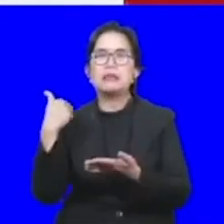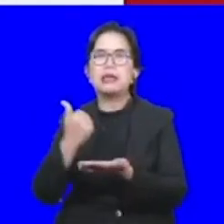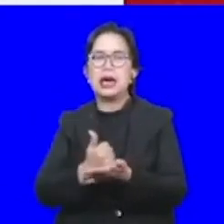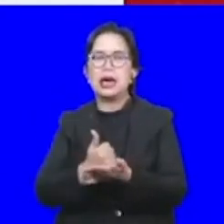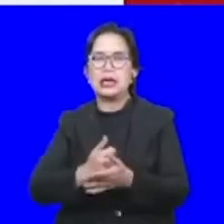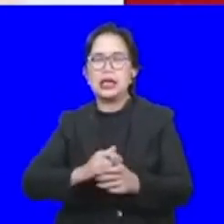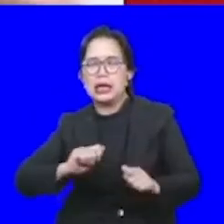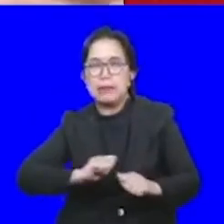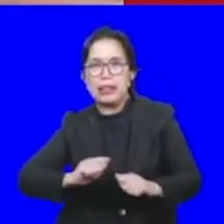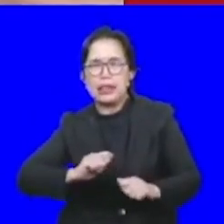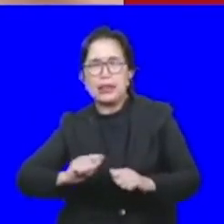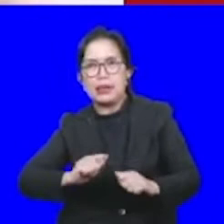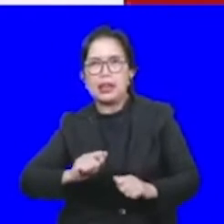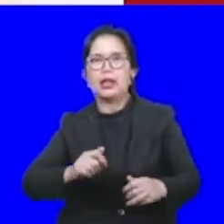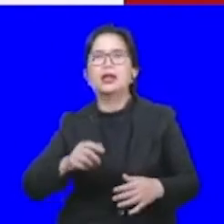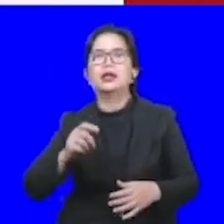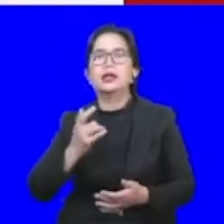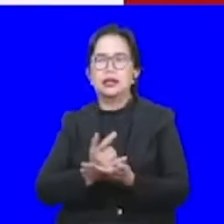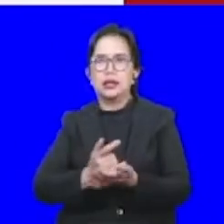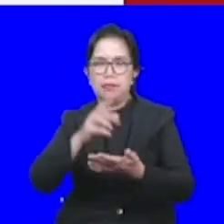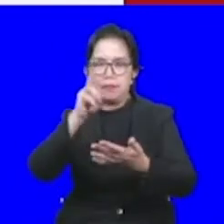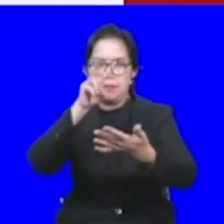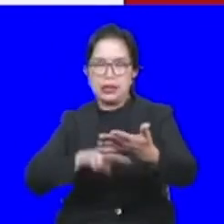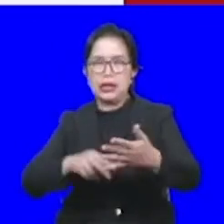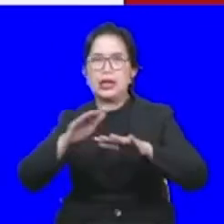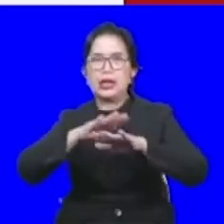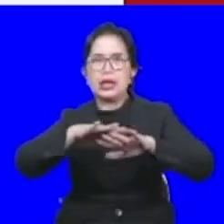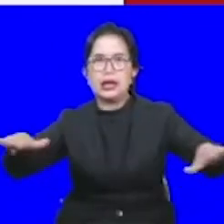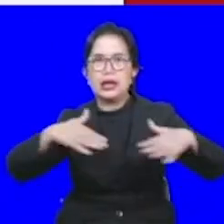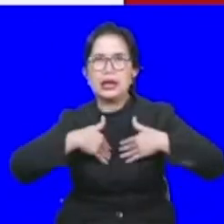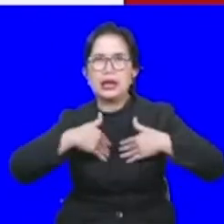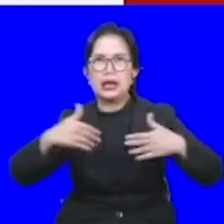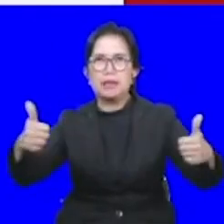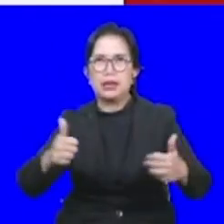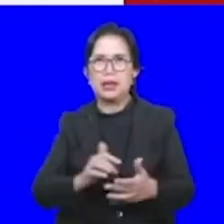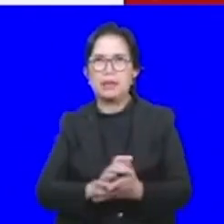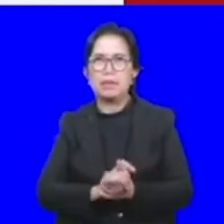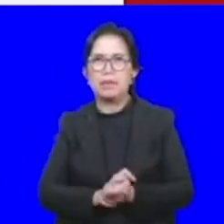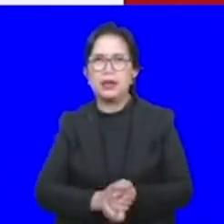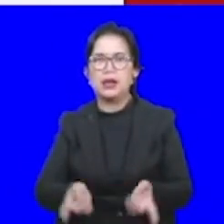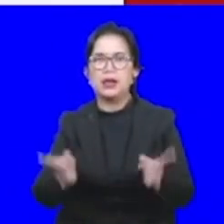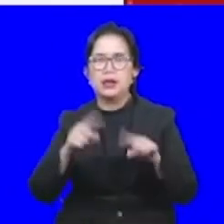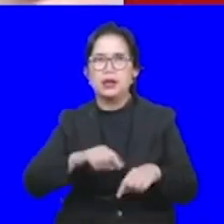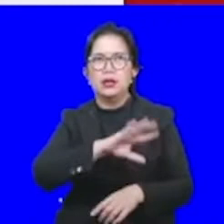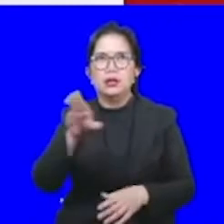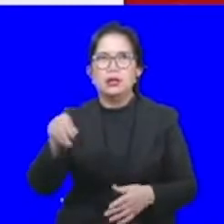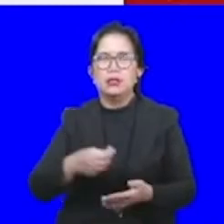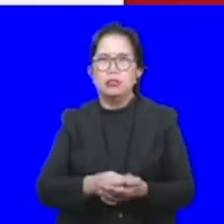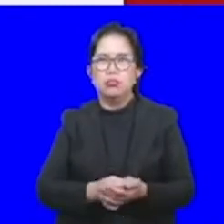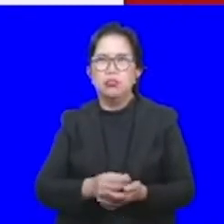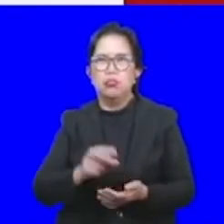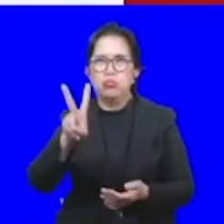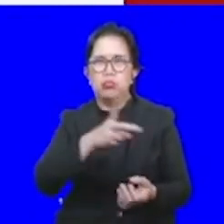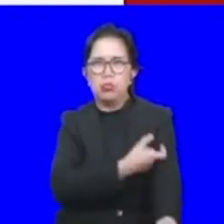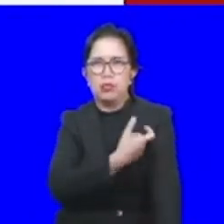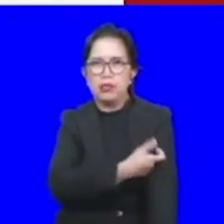adalah profil cepat api tetap memperhatikan aspek safety dan juga efikasinya ya jadi semua vaksin tidak hanya